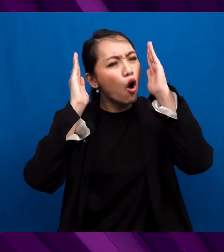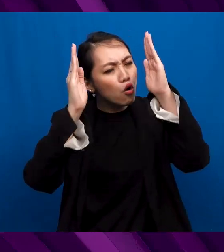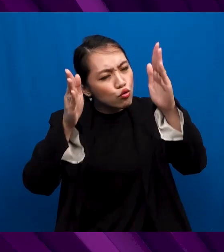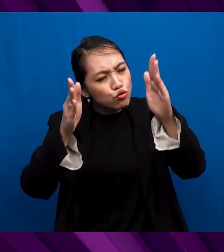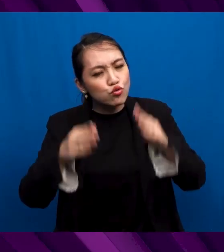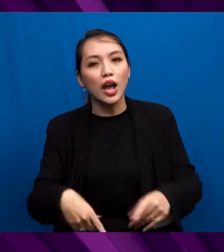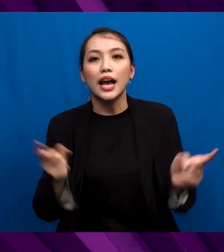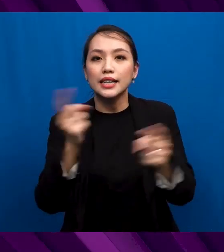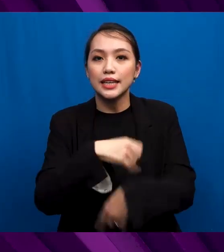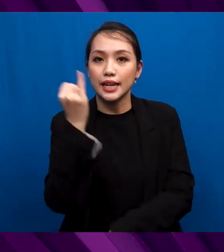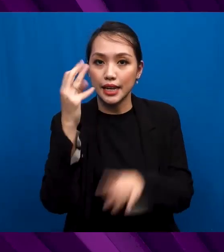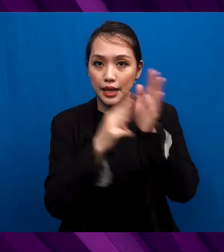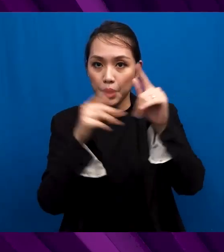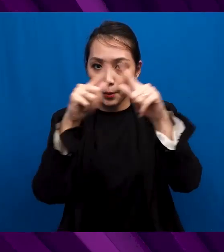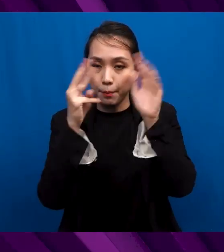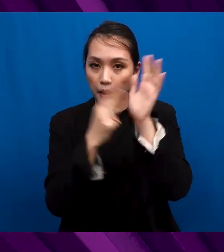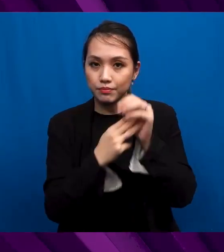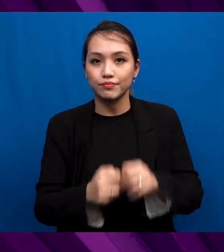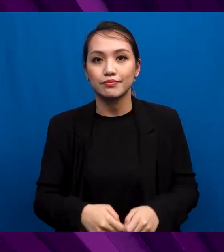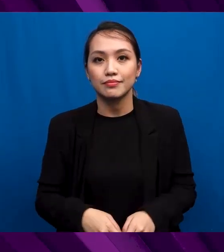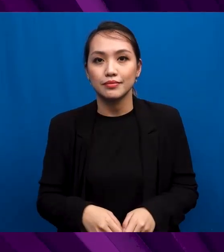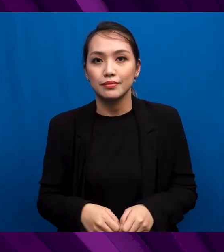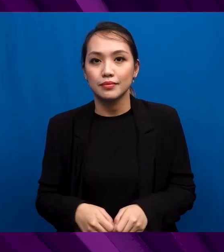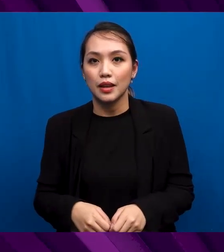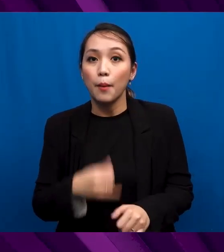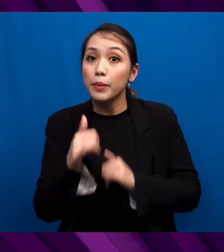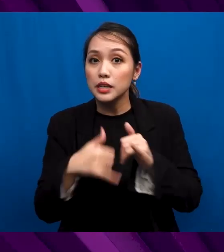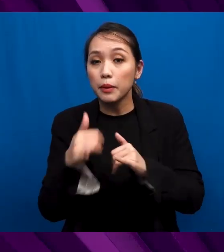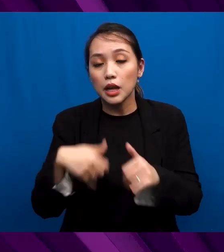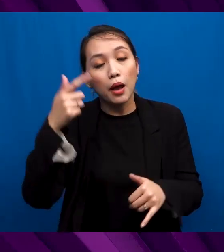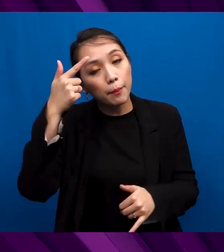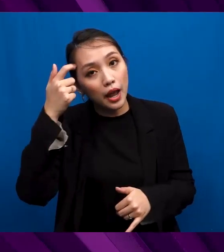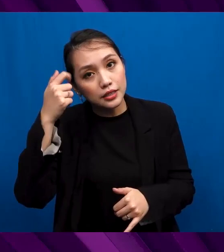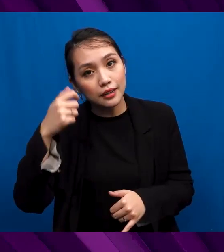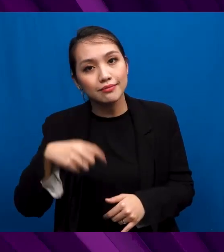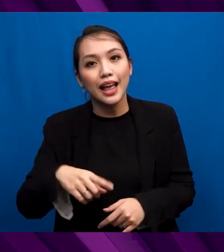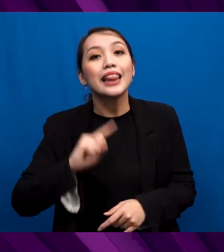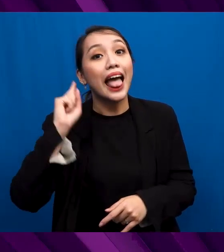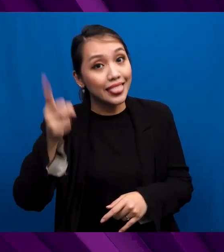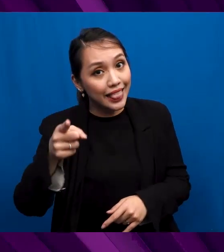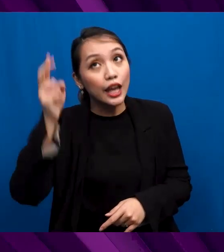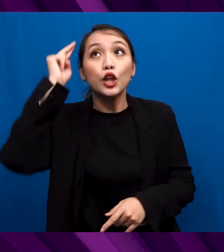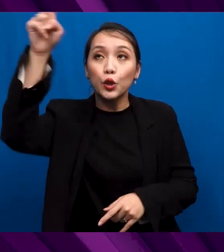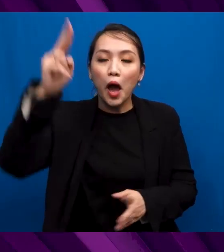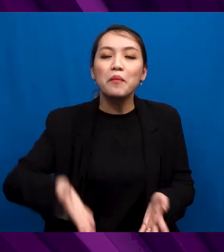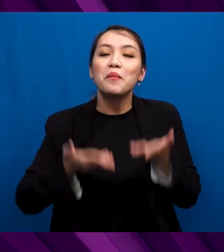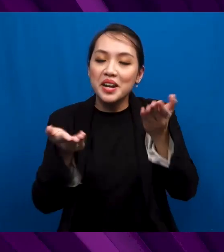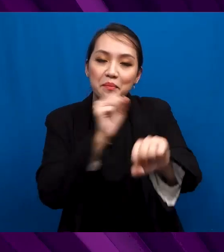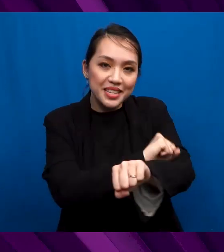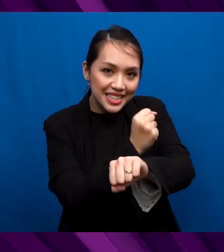Tuhan, sambil belajar, sambil jalan, Aku Tuhan yang akan memampukan. I will enable